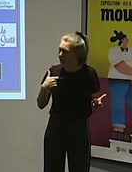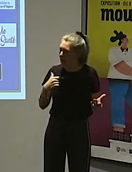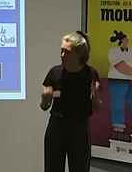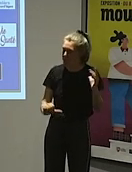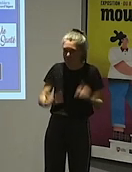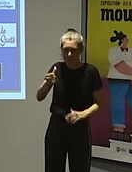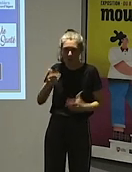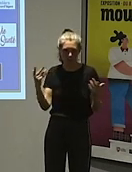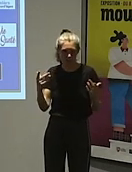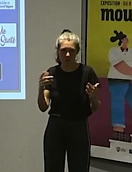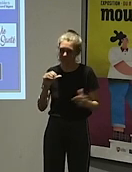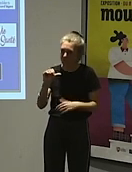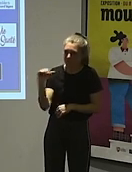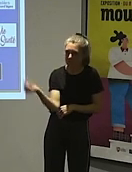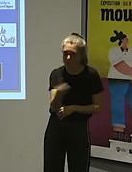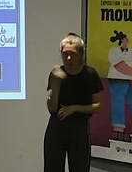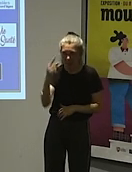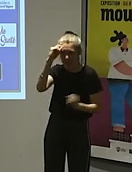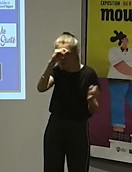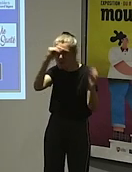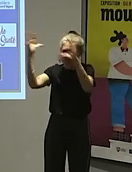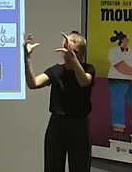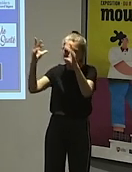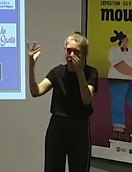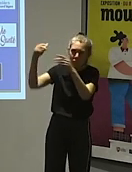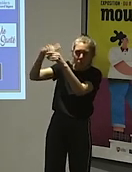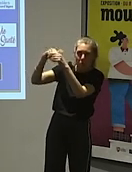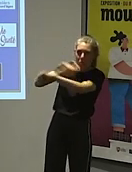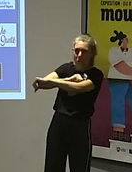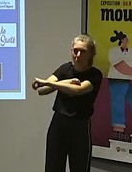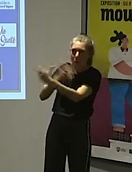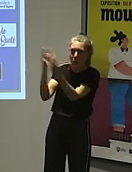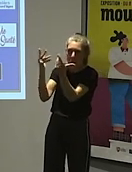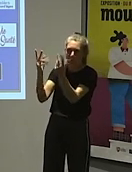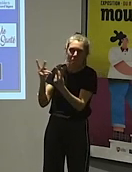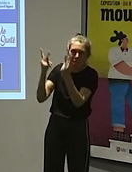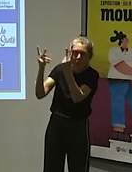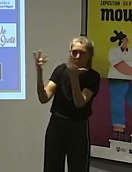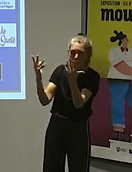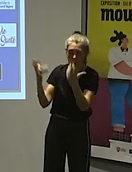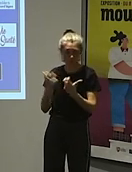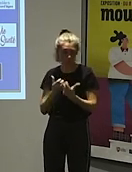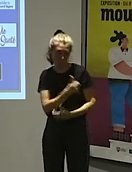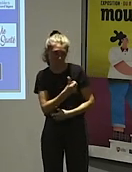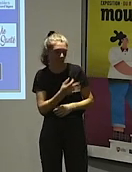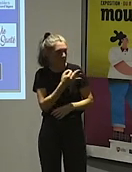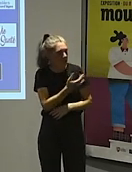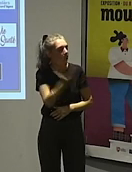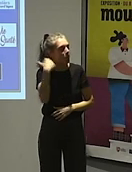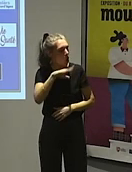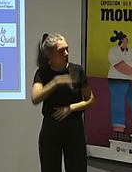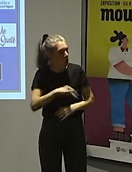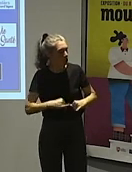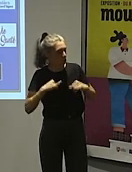recommencer sur le début de votre témoignage. Vous évoquiez les valeurs qui étaient parfois associées dans lesquelles vous vous étiez pas retrouvé plus jeune et qui ne